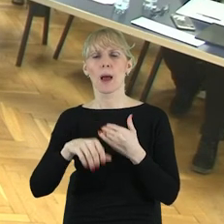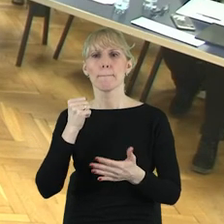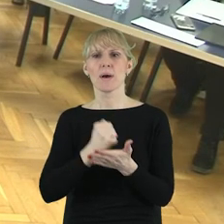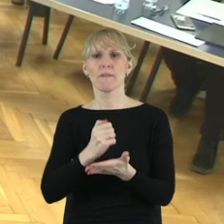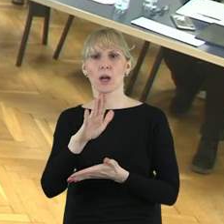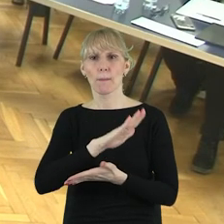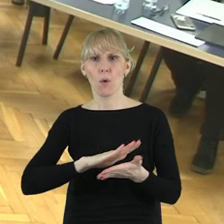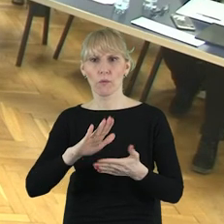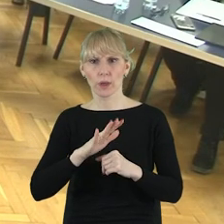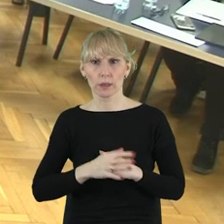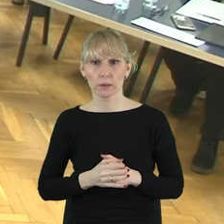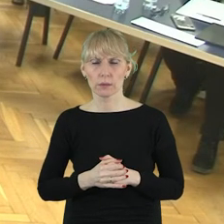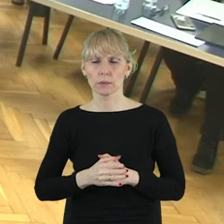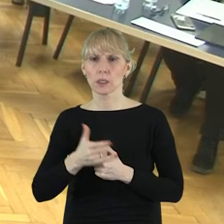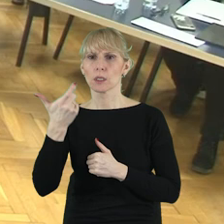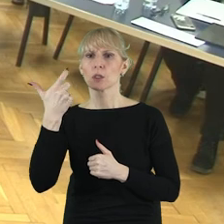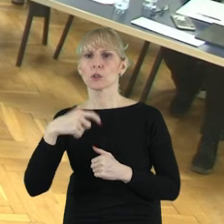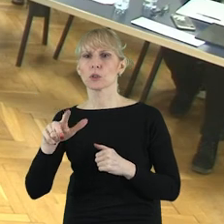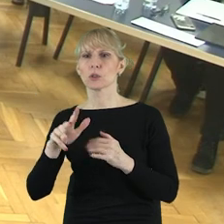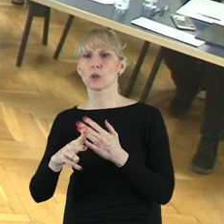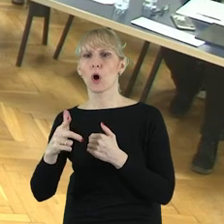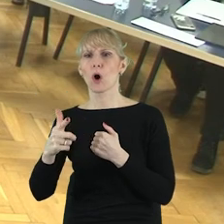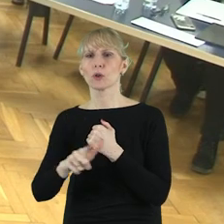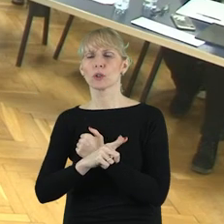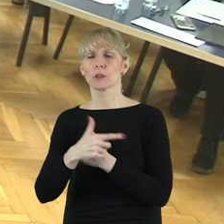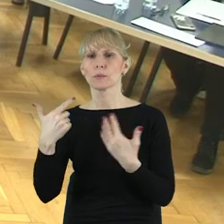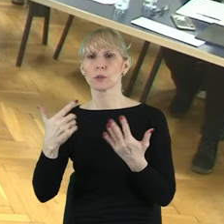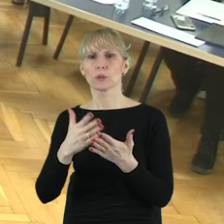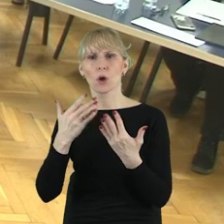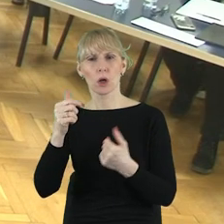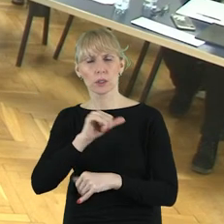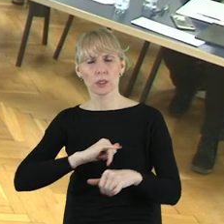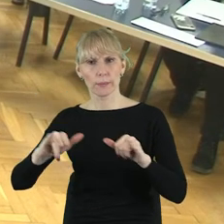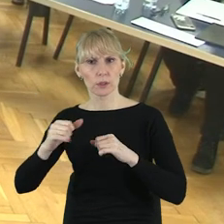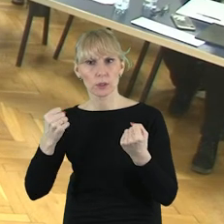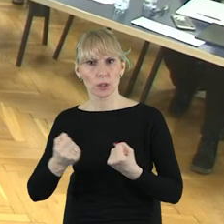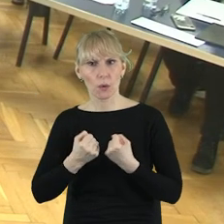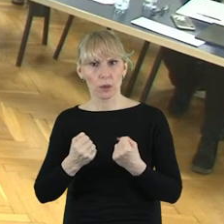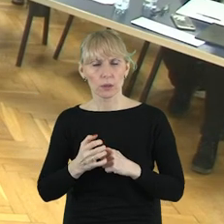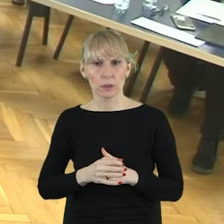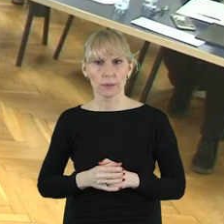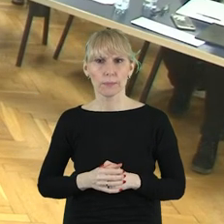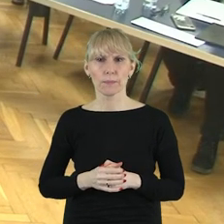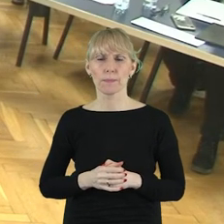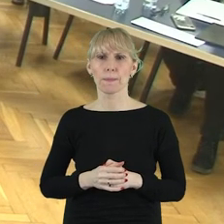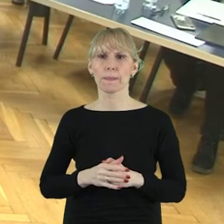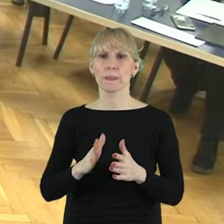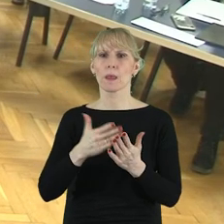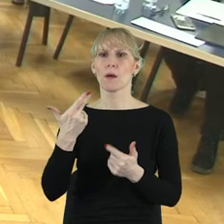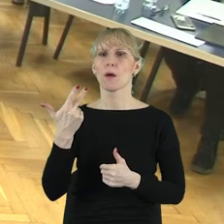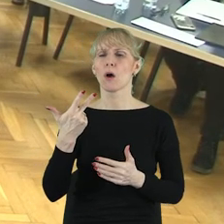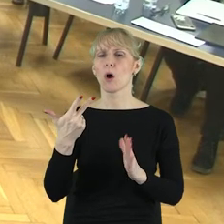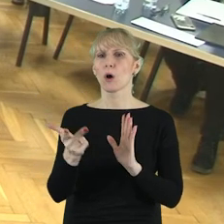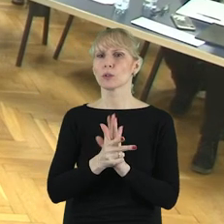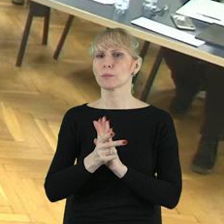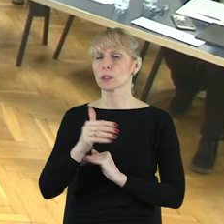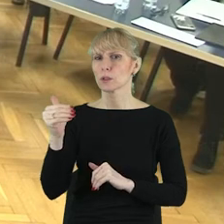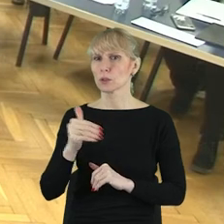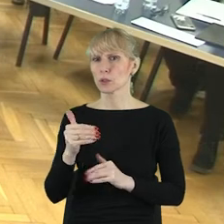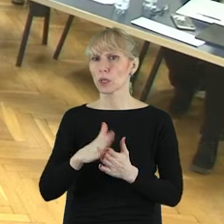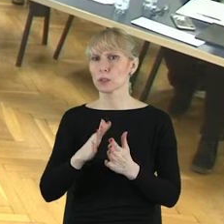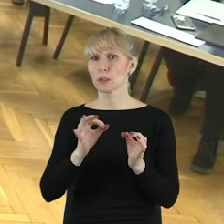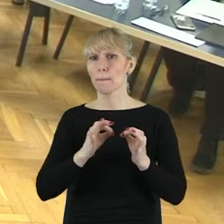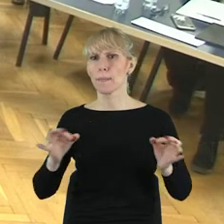tym 3 miasta na prawach powiatu. To 177 mniejszych jednostek samorządu terytorialnego. Finalnie to obszar ponad 18 tysięcy